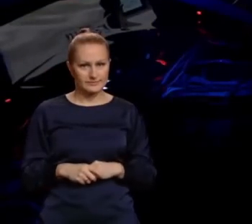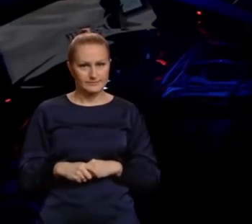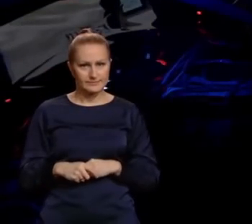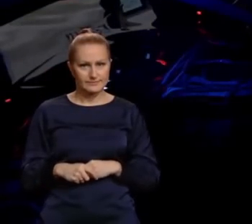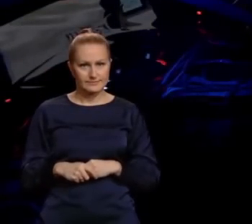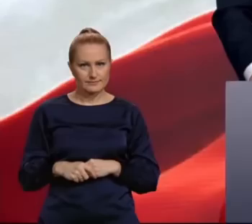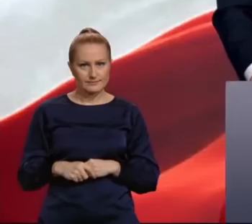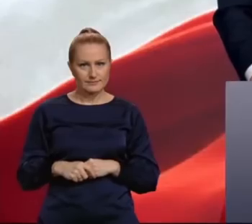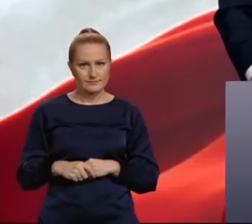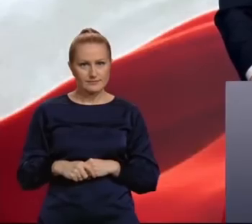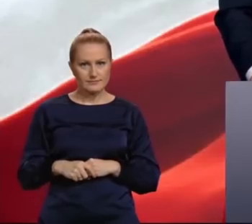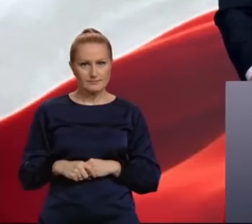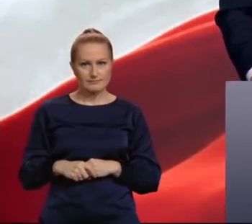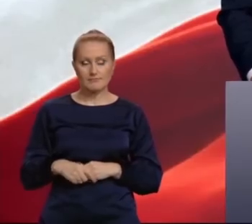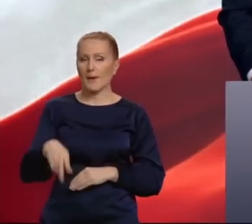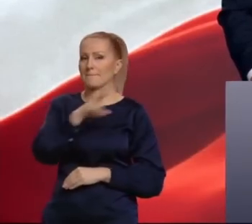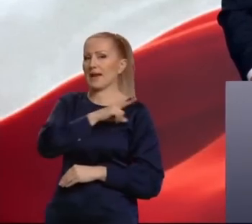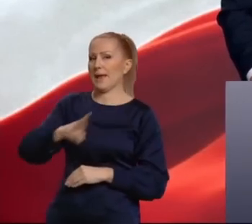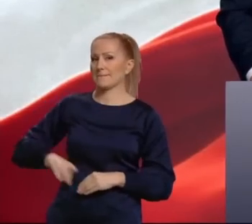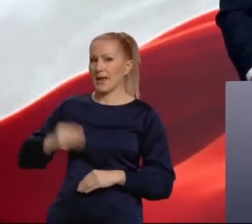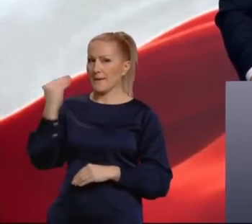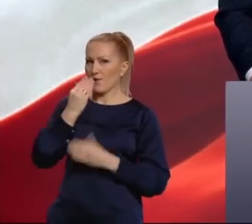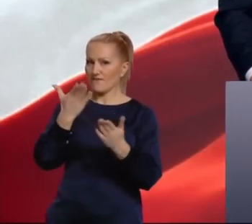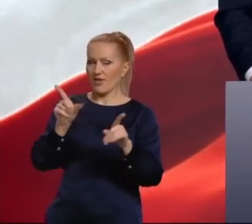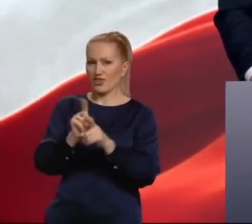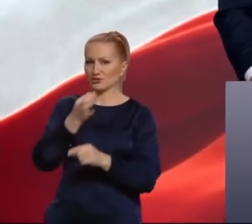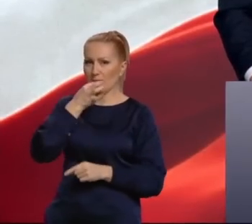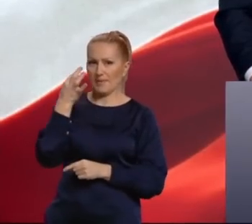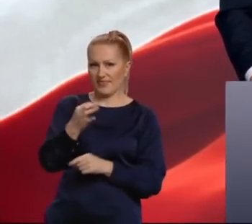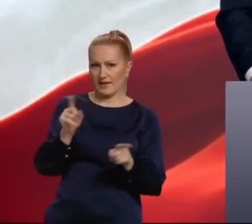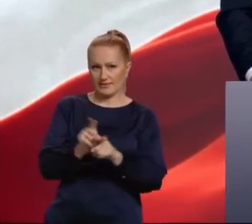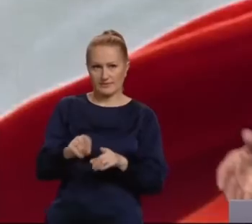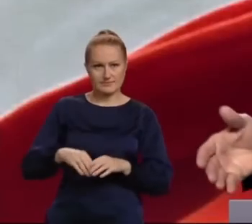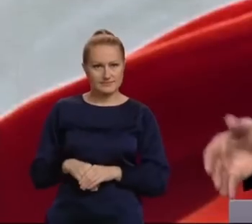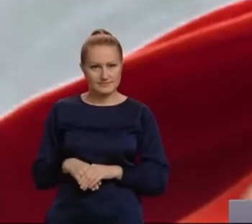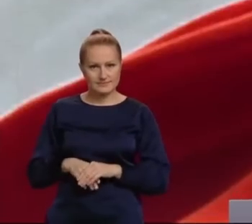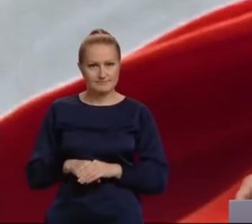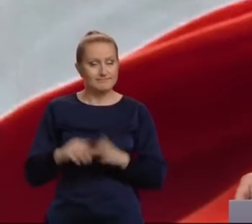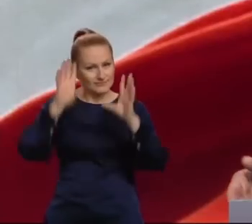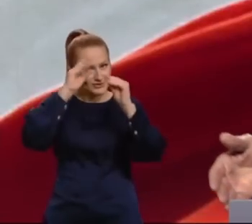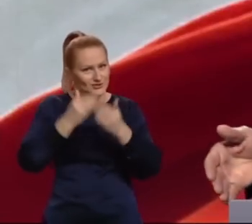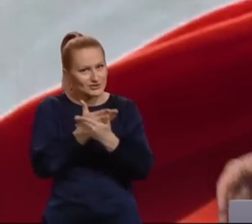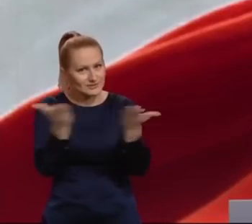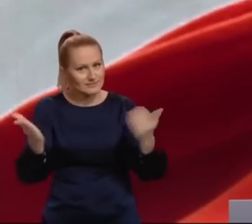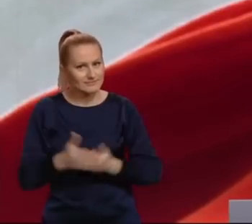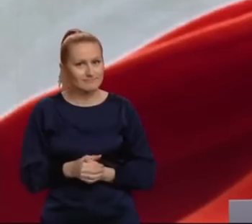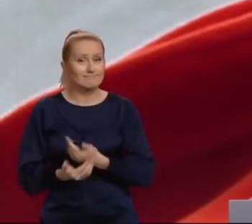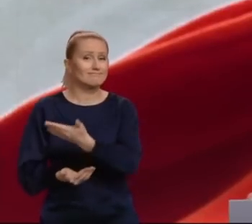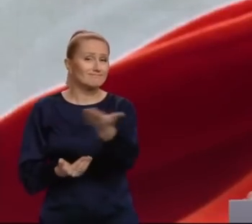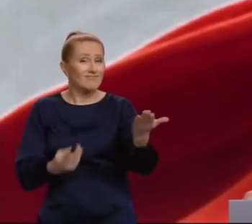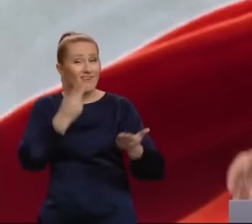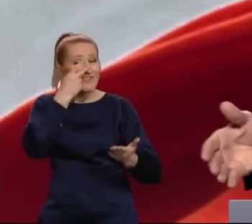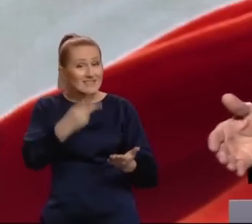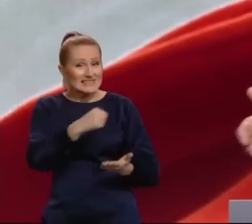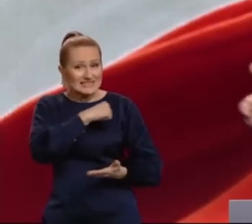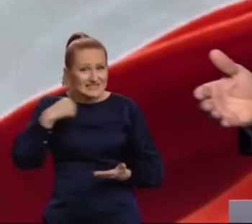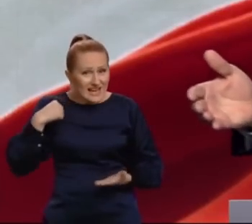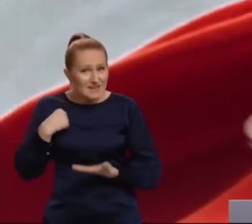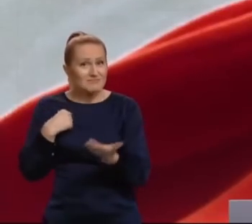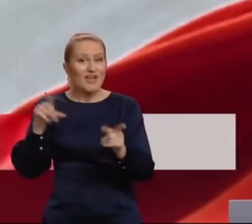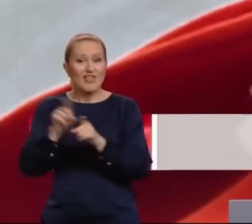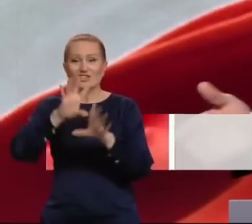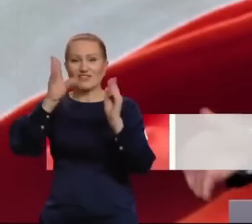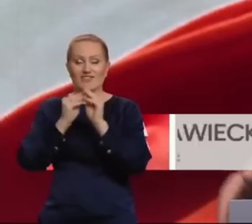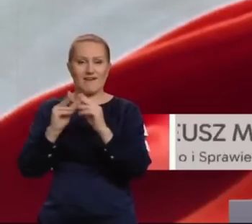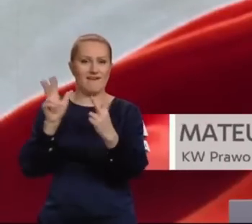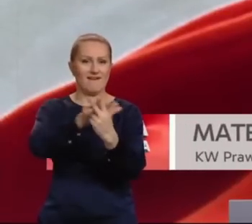szkodzie. Cyry. Premier Mateusz Morawiecki, to samo pytanie. No, szanowni państwo, sami widzieliście wszyscy na jednego,